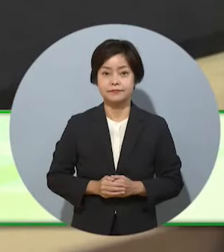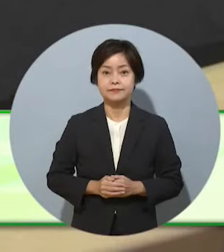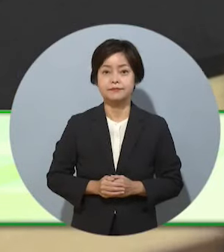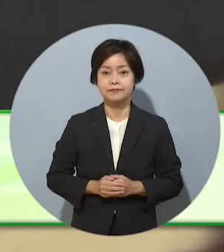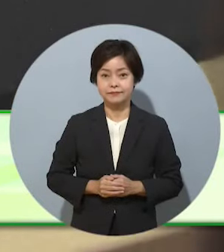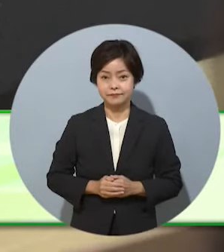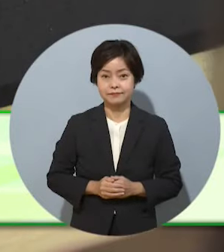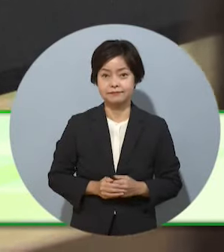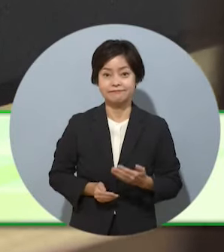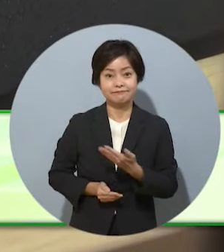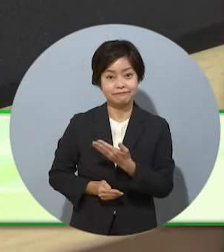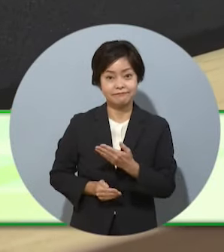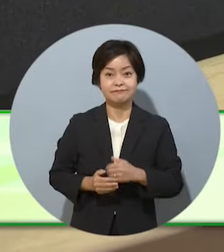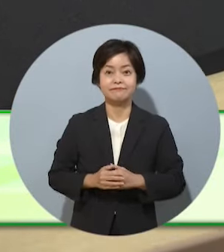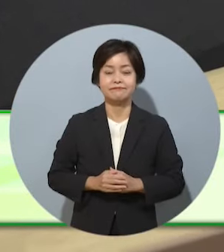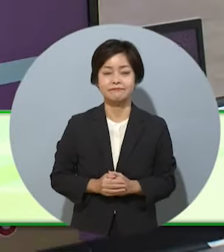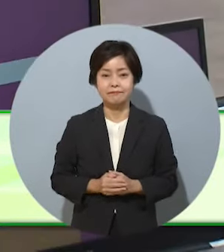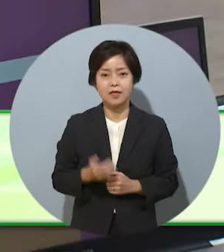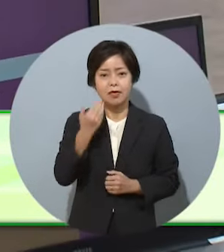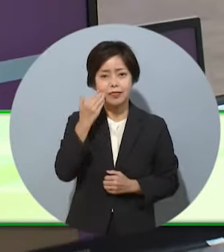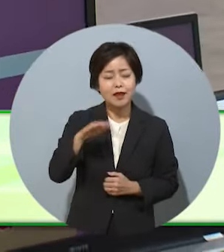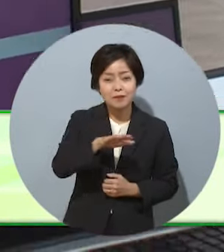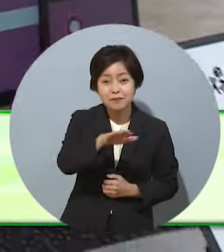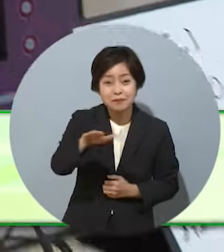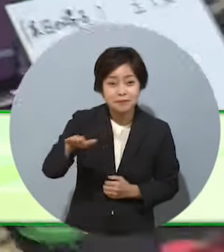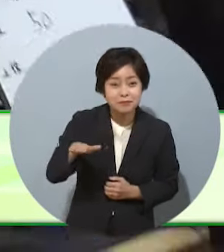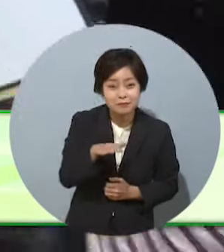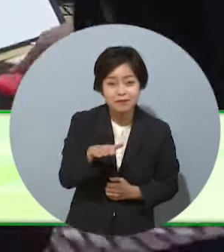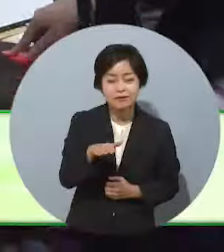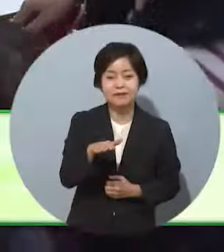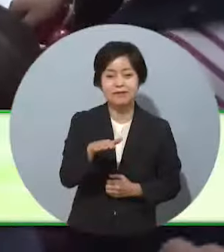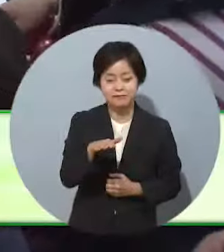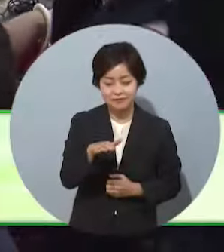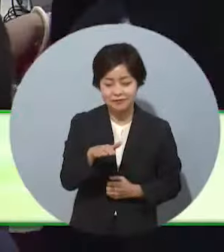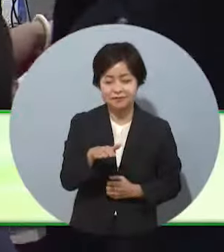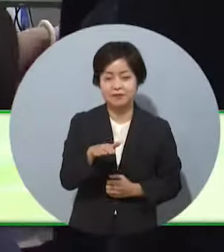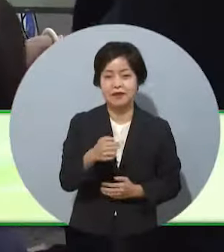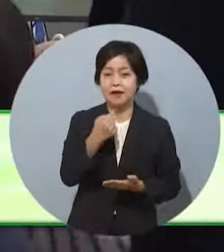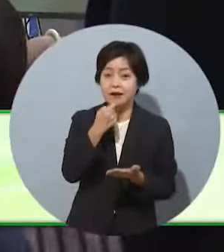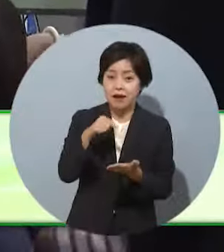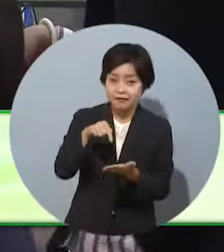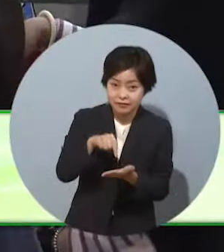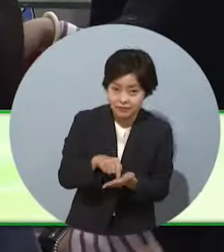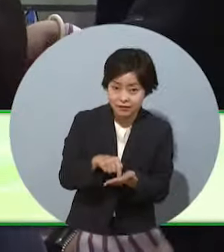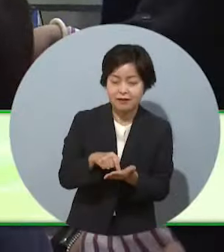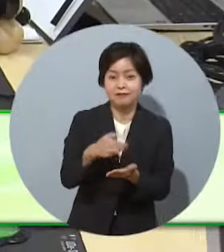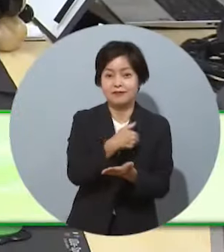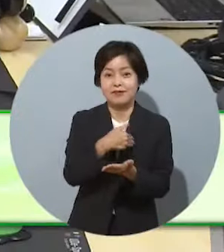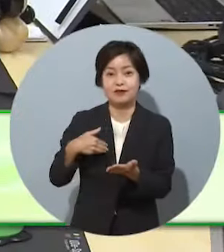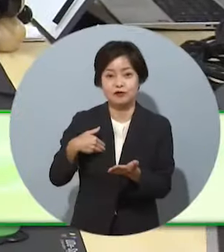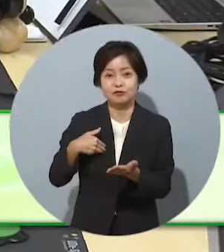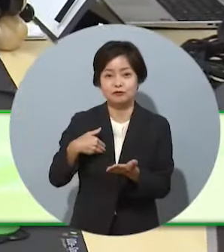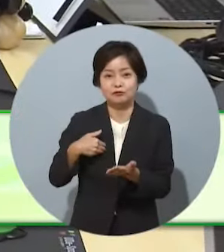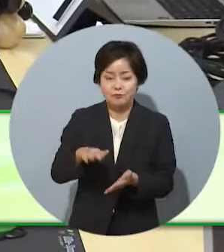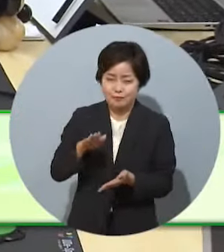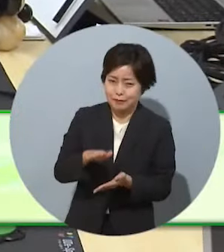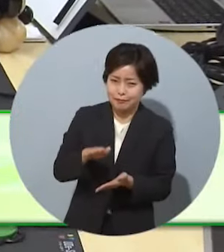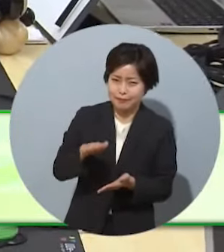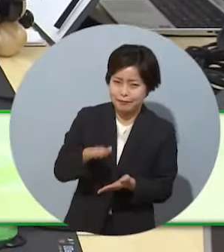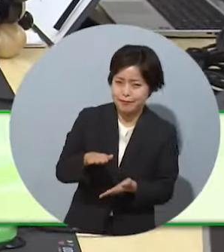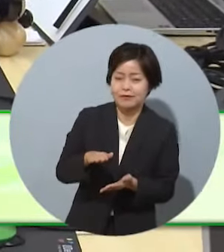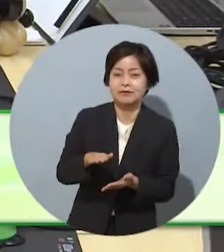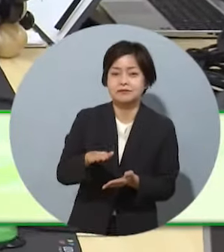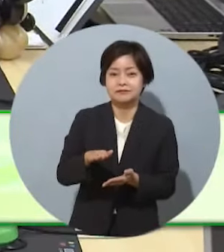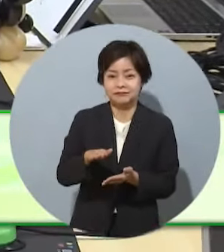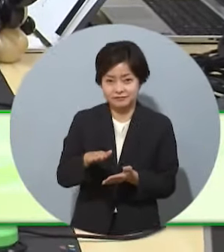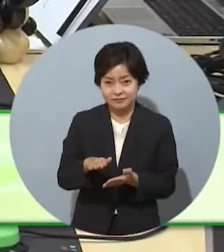e パラスポーツは、誰でも簡単なボタン操作などで徒競走や玉入れなどの対戦